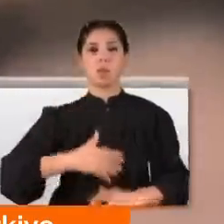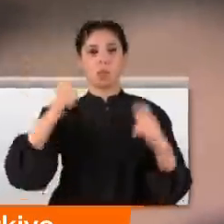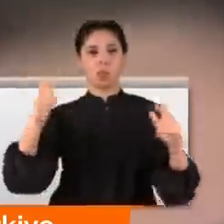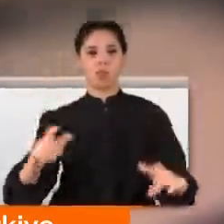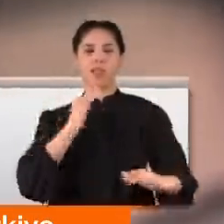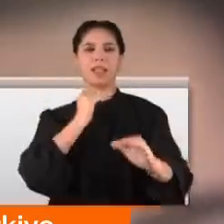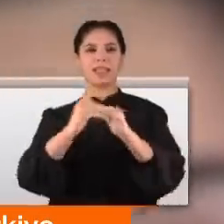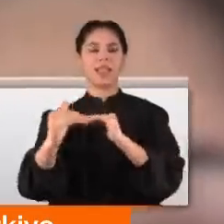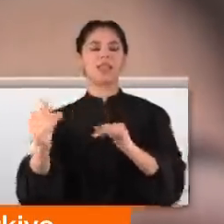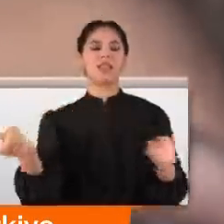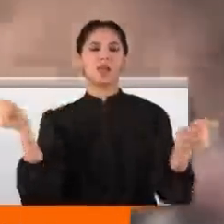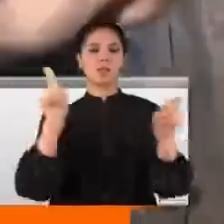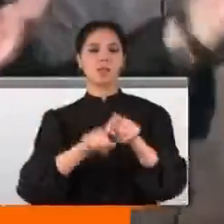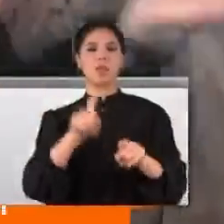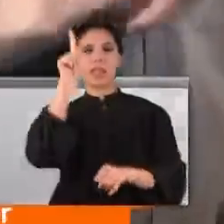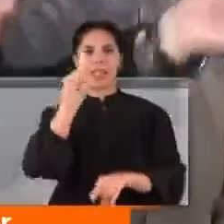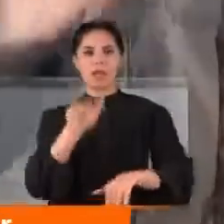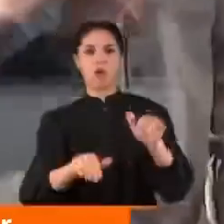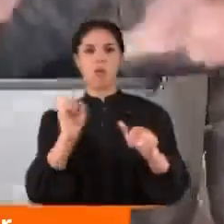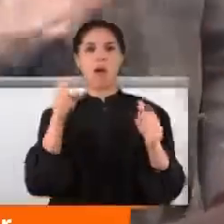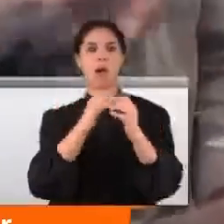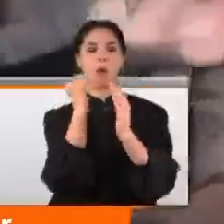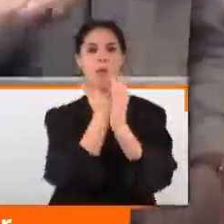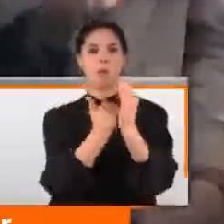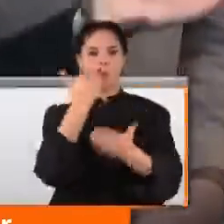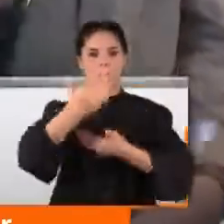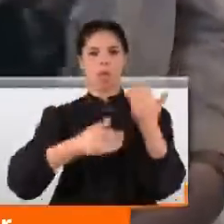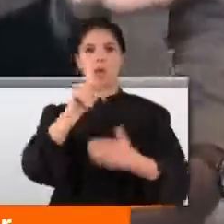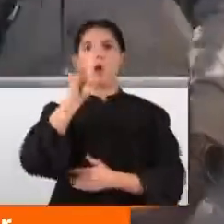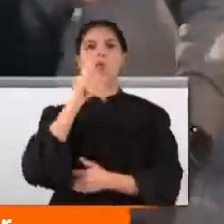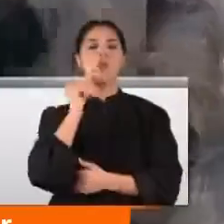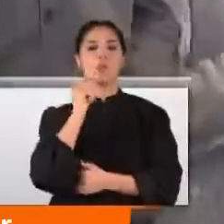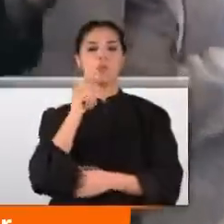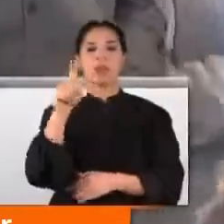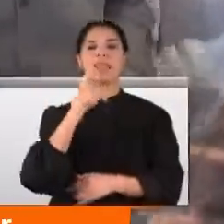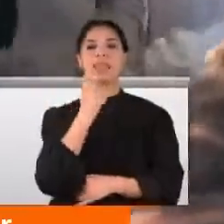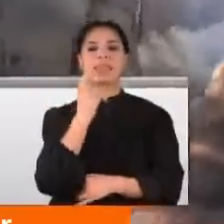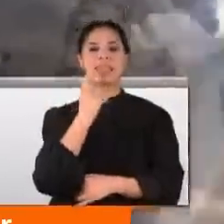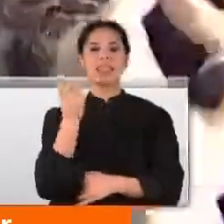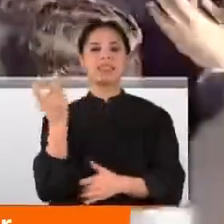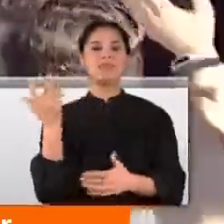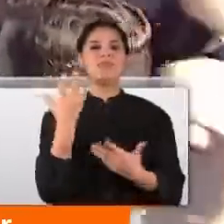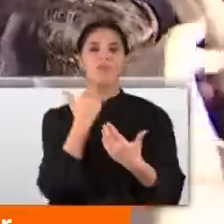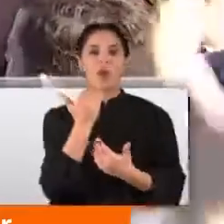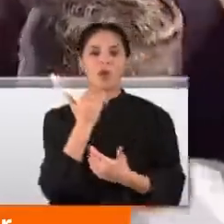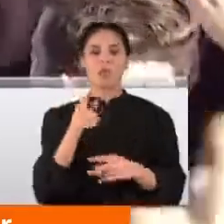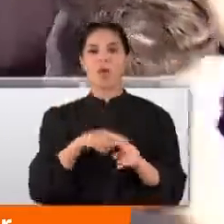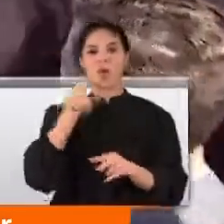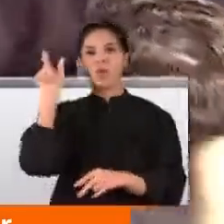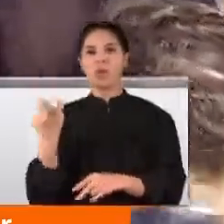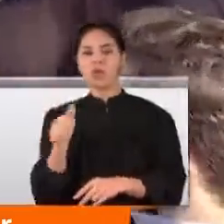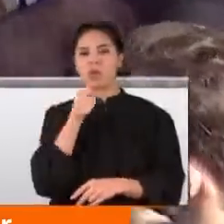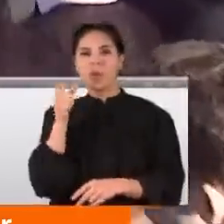buluştuğu İlk Oyum AK Parti'ye programında yaptı. Yaşından dolayı 14 Mayıs'ta oy kullanmayı kıl payı kaçıran Yusuf Talha'nın